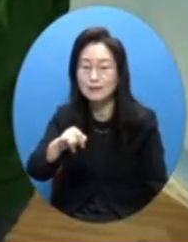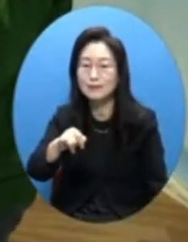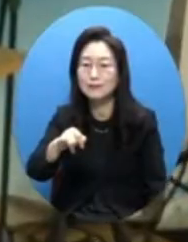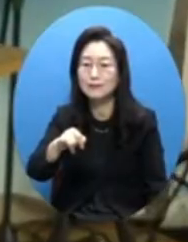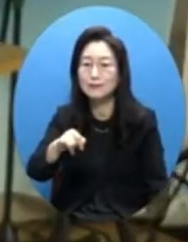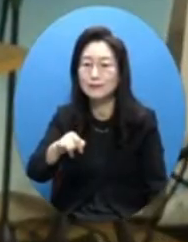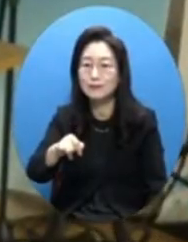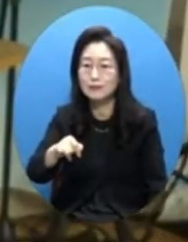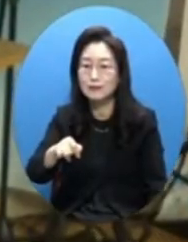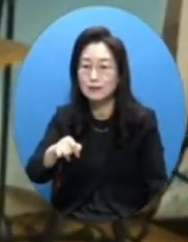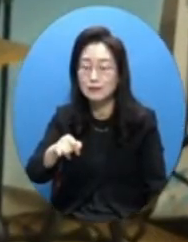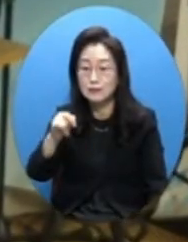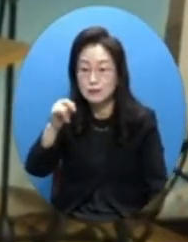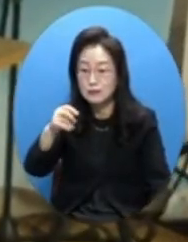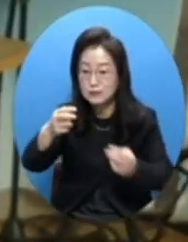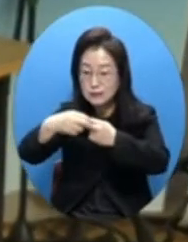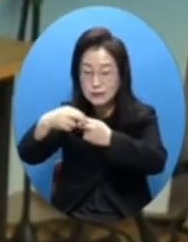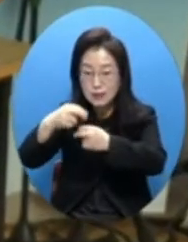의료사고로